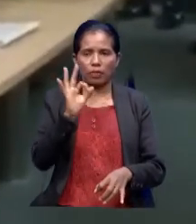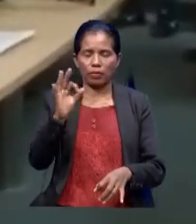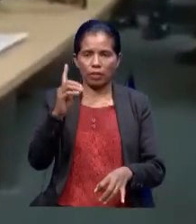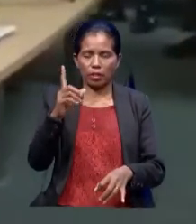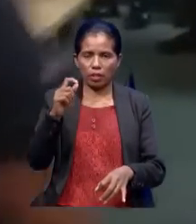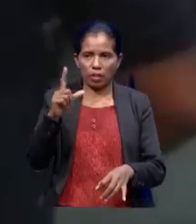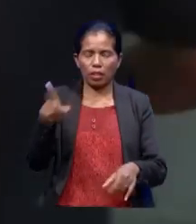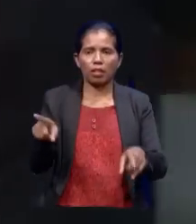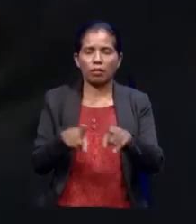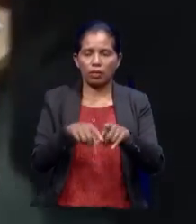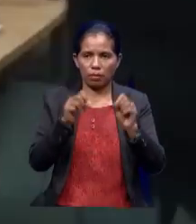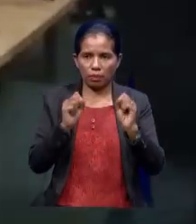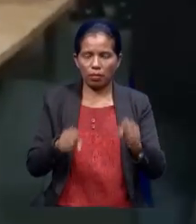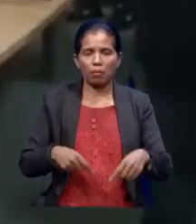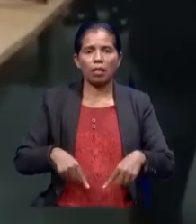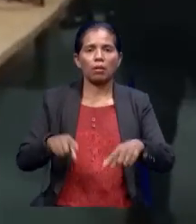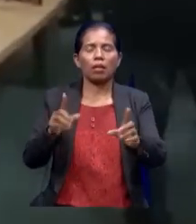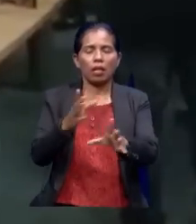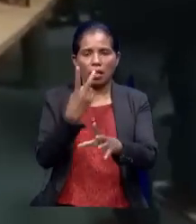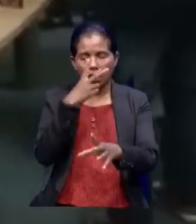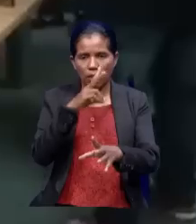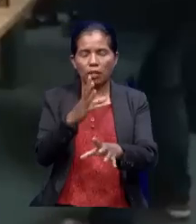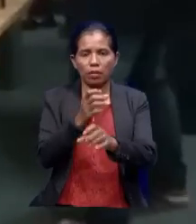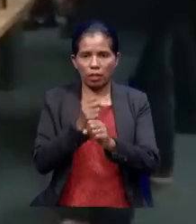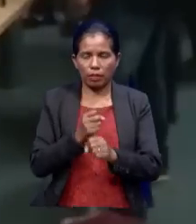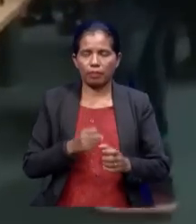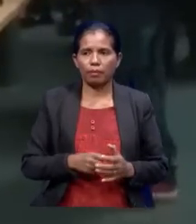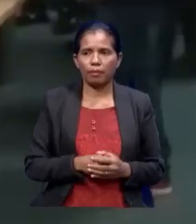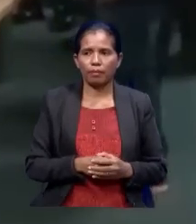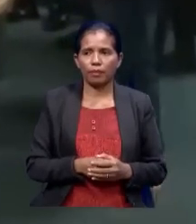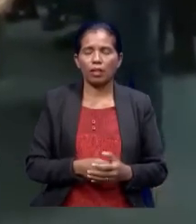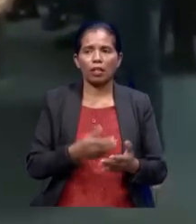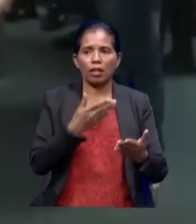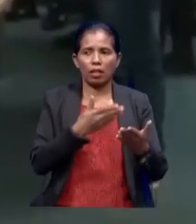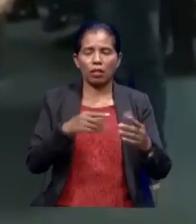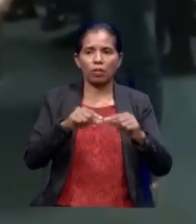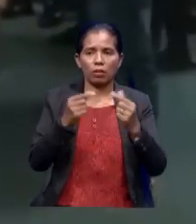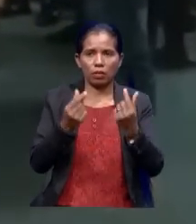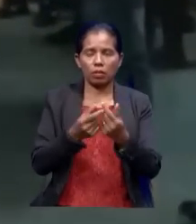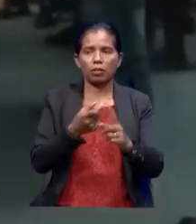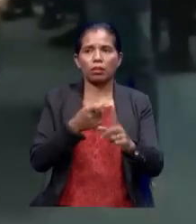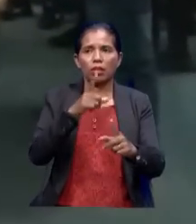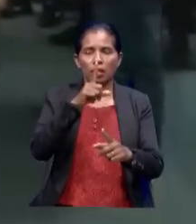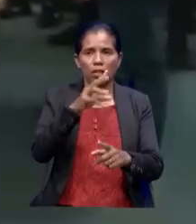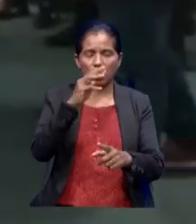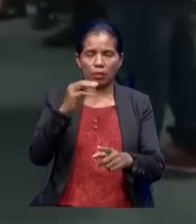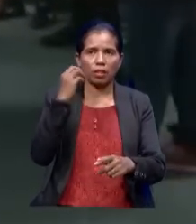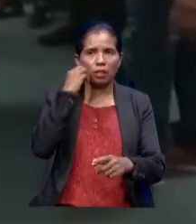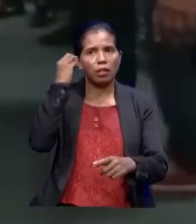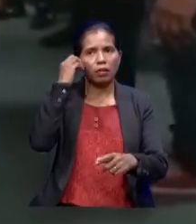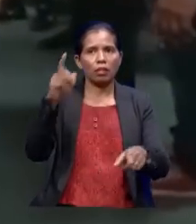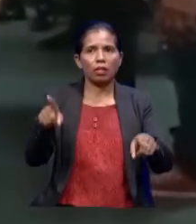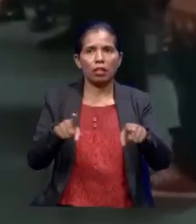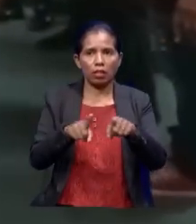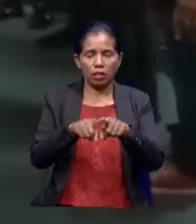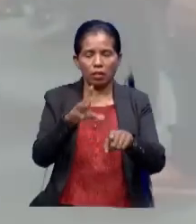PNTL hodebele halu atuação armas na be equipa conjunta foto e suspeito ele é mini residência hanesan